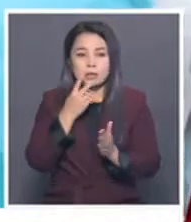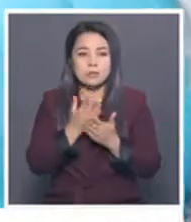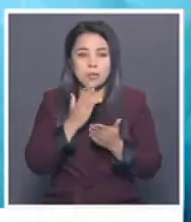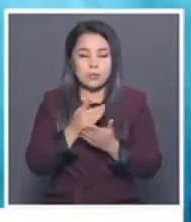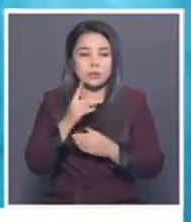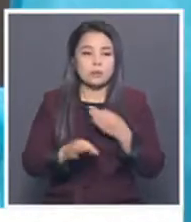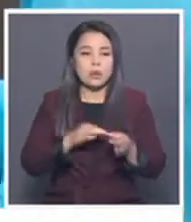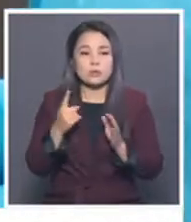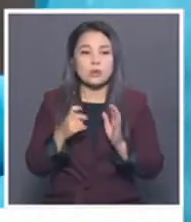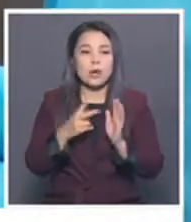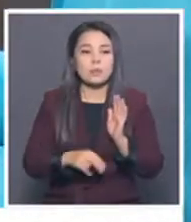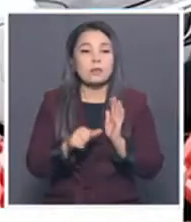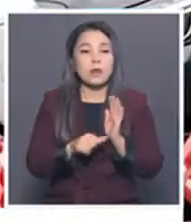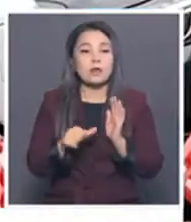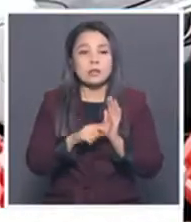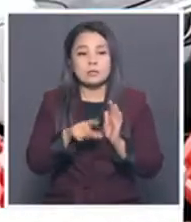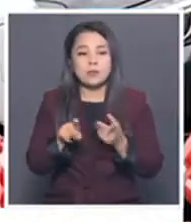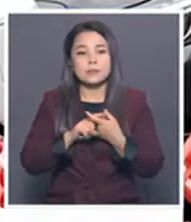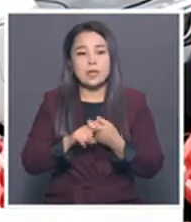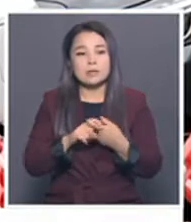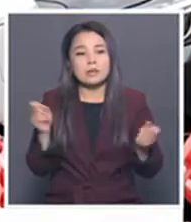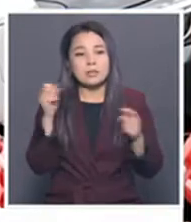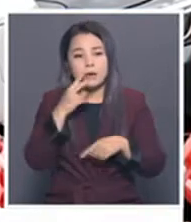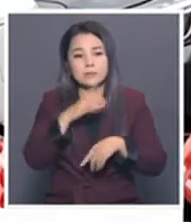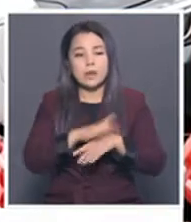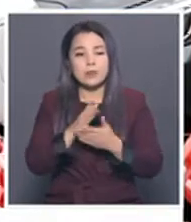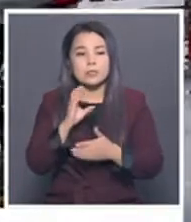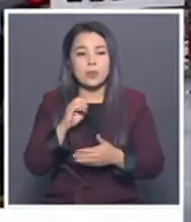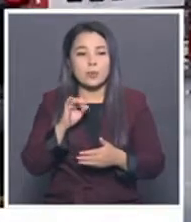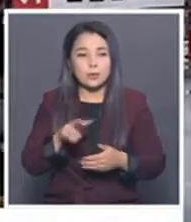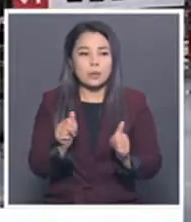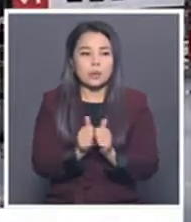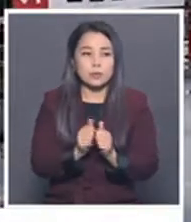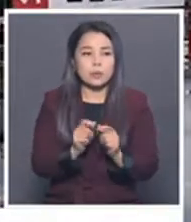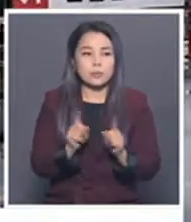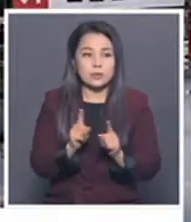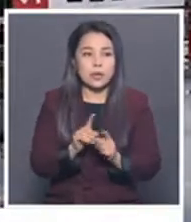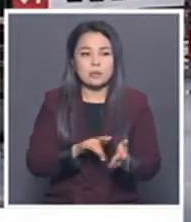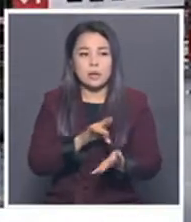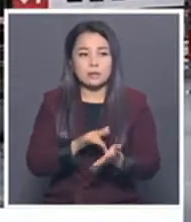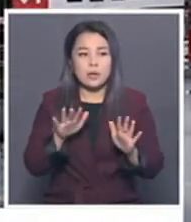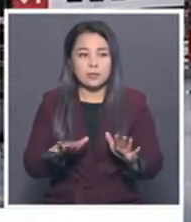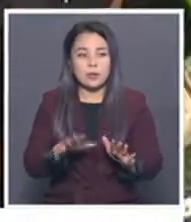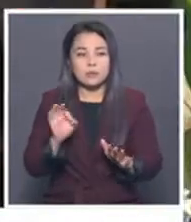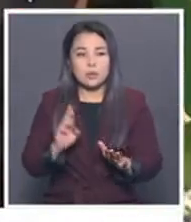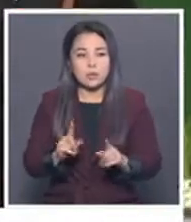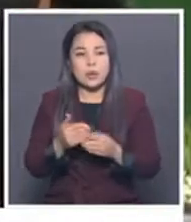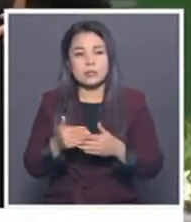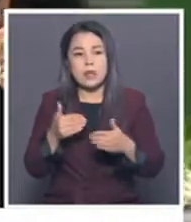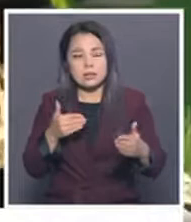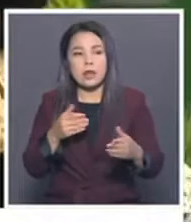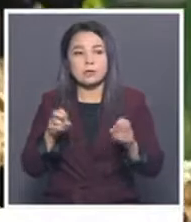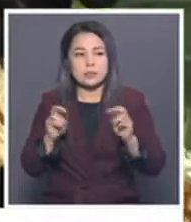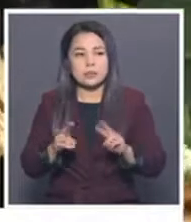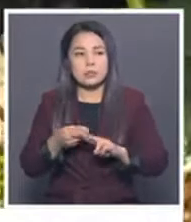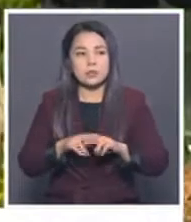мұнда 166 адамнан коронавирус табылды. Осыған байланысты Сеул мен оған жақын орналасқан Кёнги провинциясында әлеуметтік алшақтық талаптары